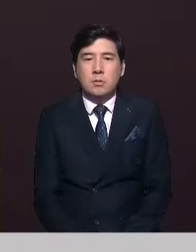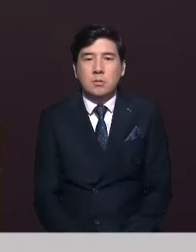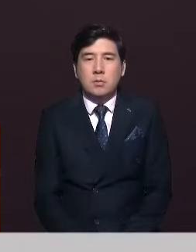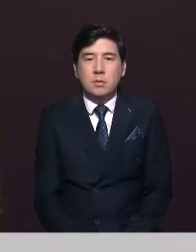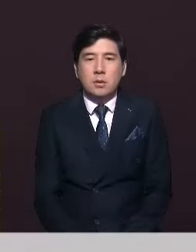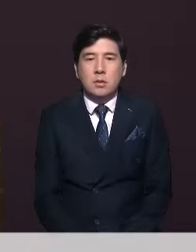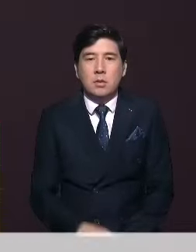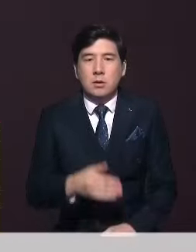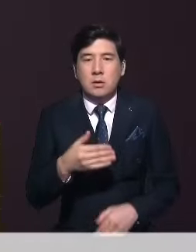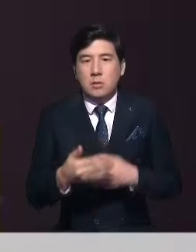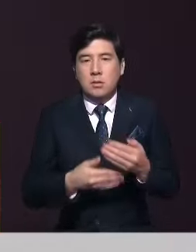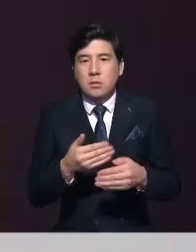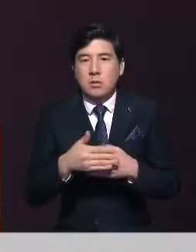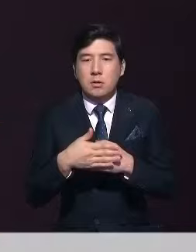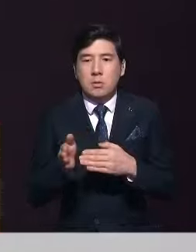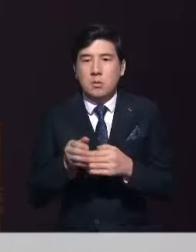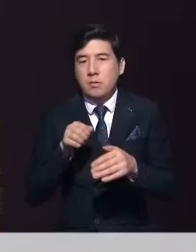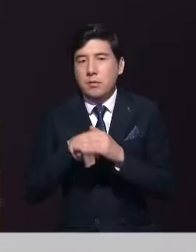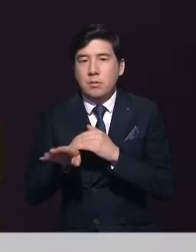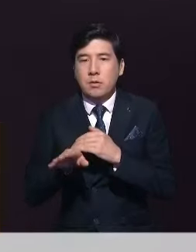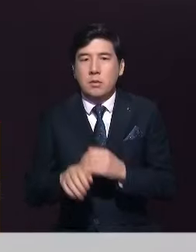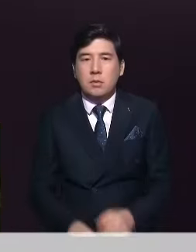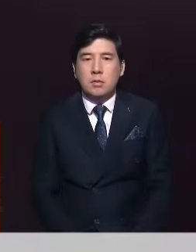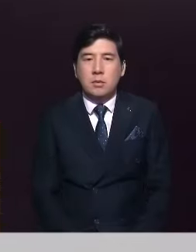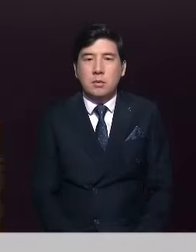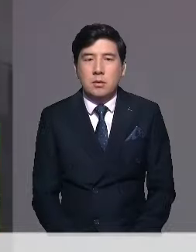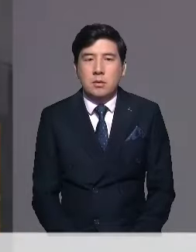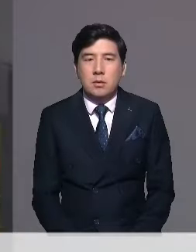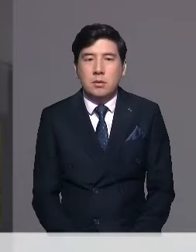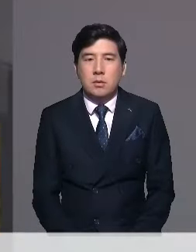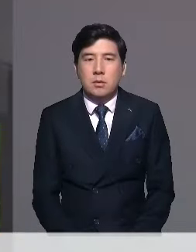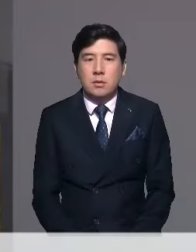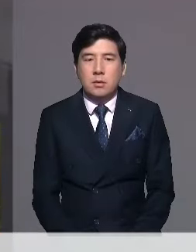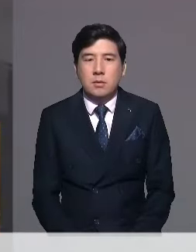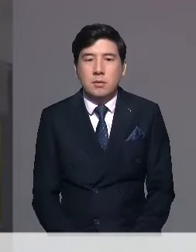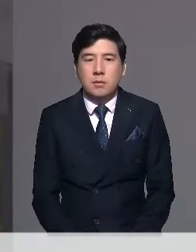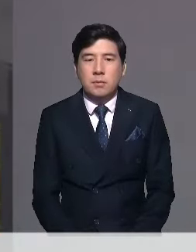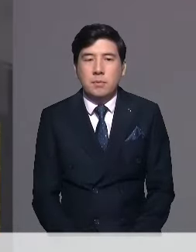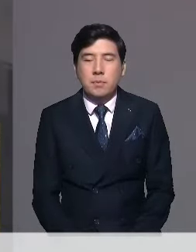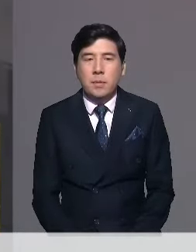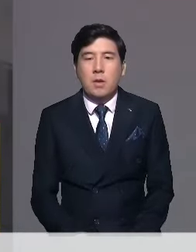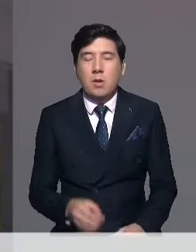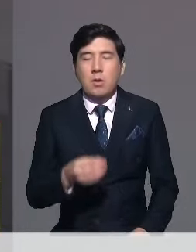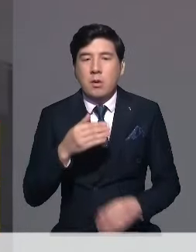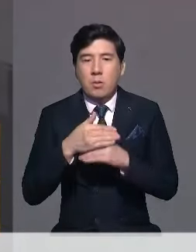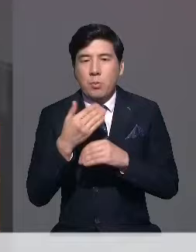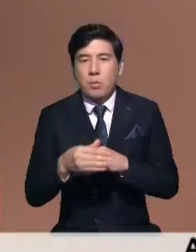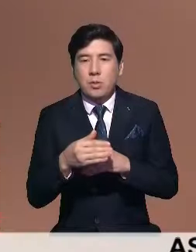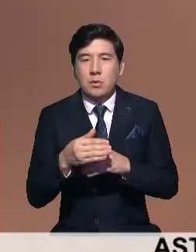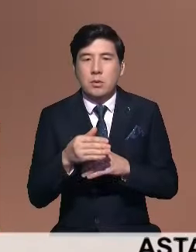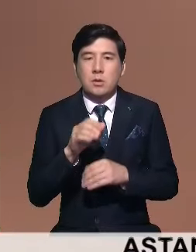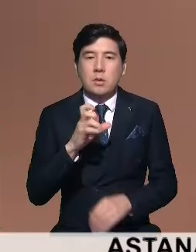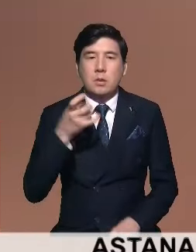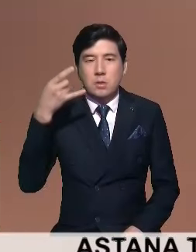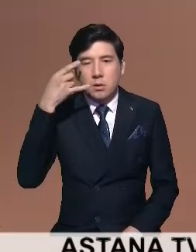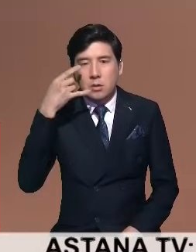ногами через дверь. Выйдите, пожалуйста. Ну, выйди. Пожалуйста. Позже в социальных сетях появились кадры